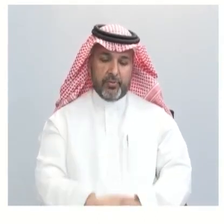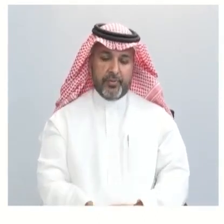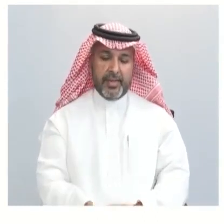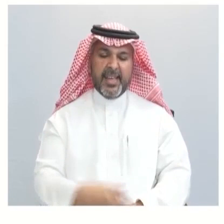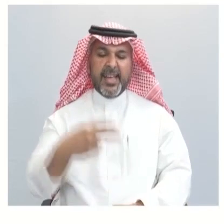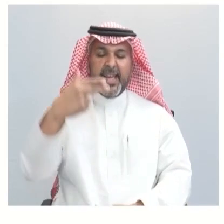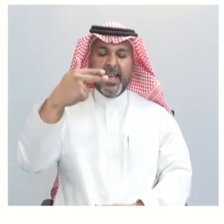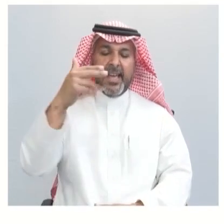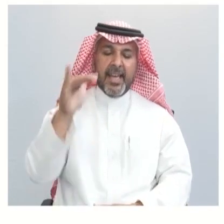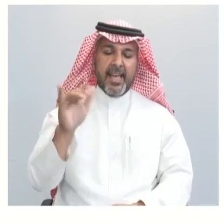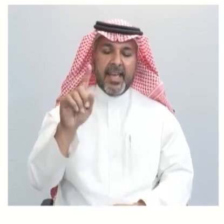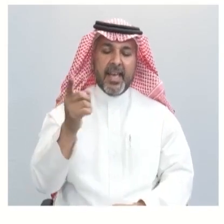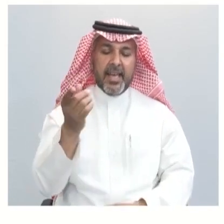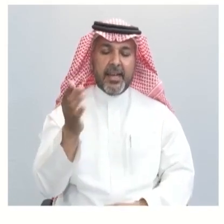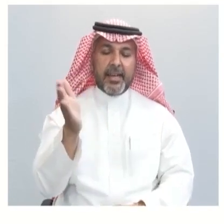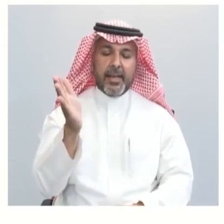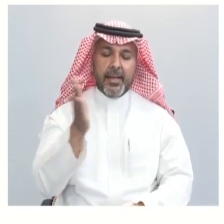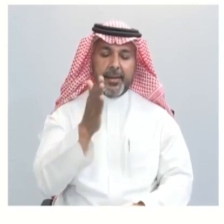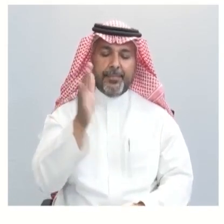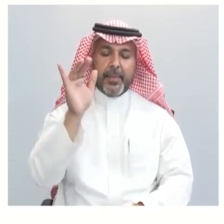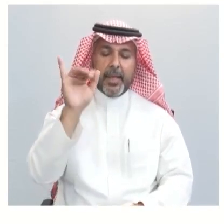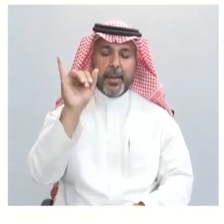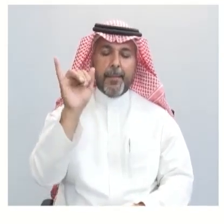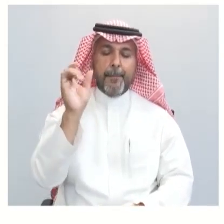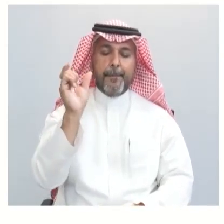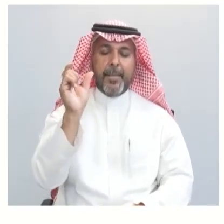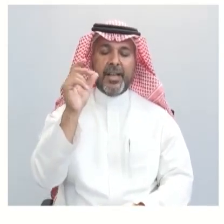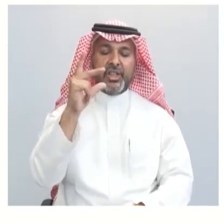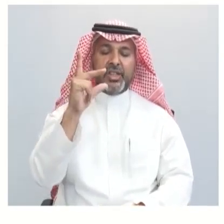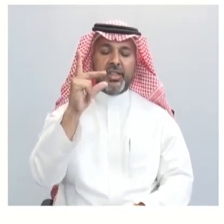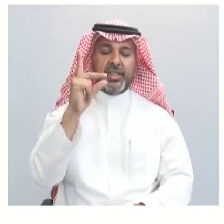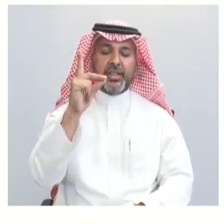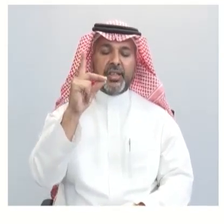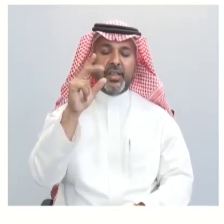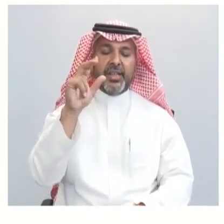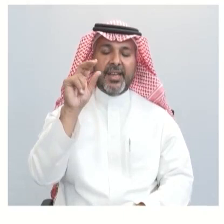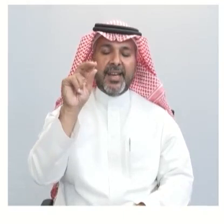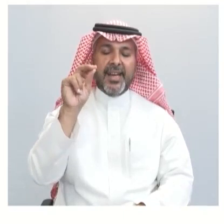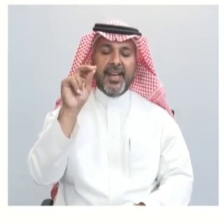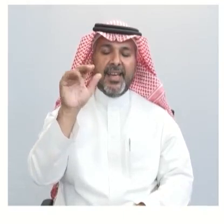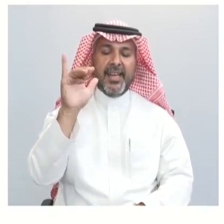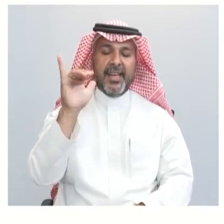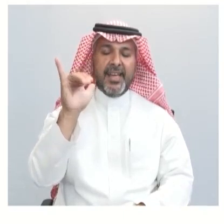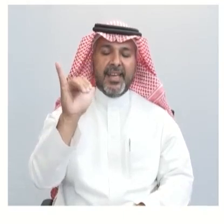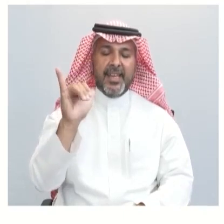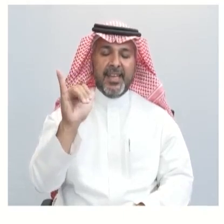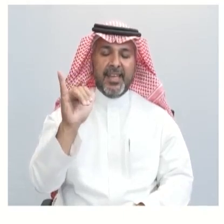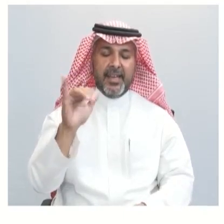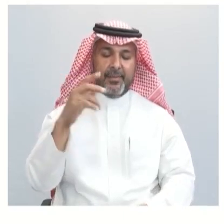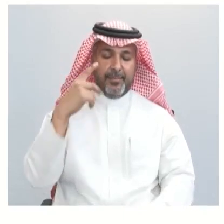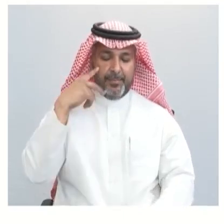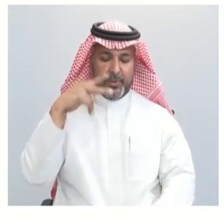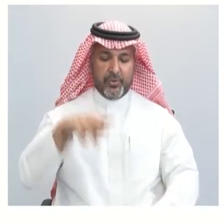البياني المجاور اذا كانت قيم اكس تمثل زمنا او مسافه او عدد اشخاص فلا يمكن ان تكون هذه القيم سالبه في سياق